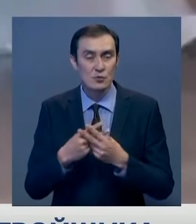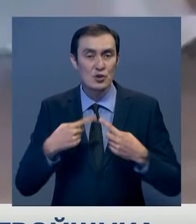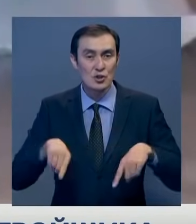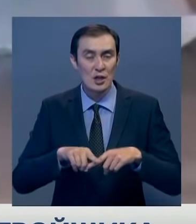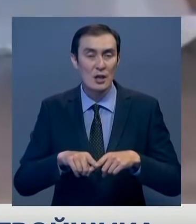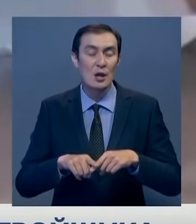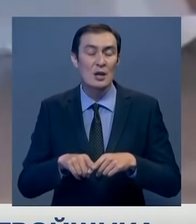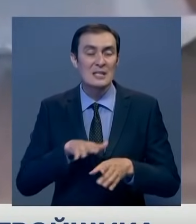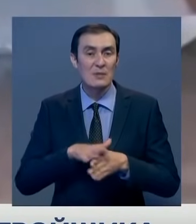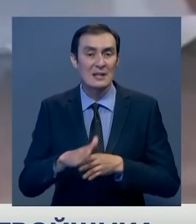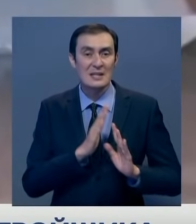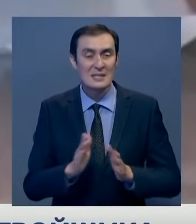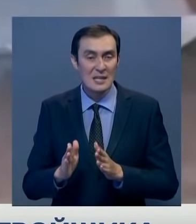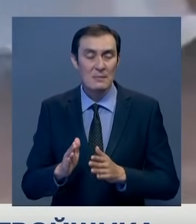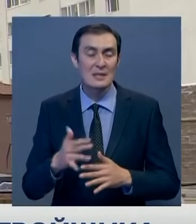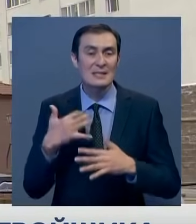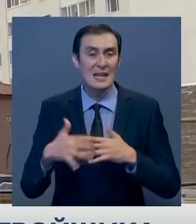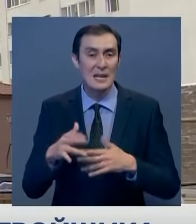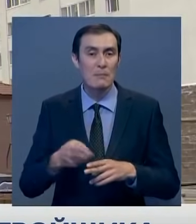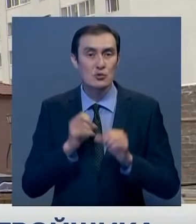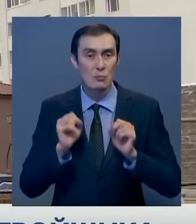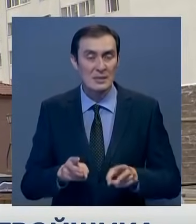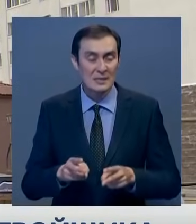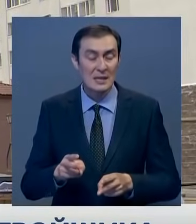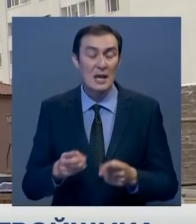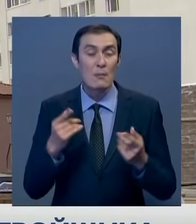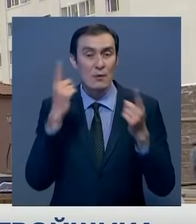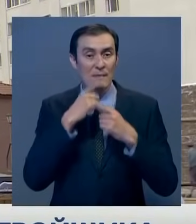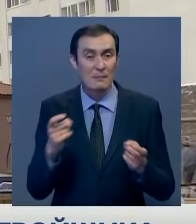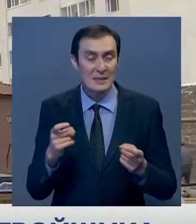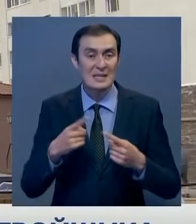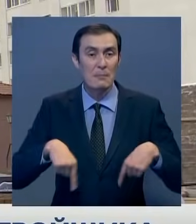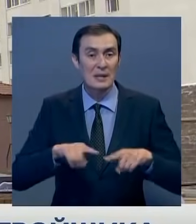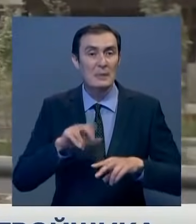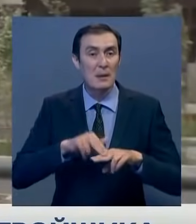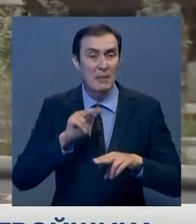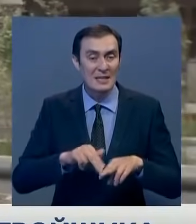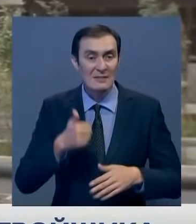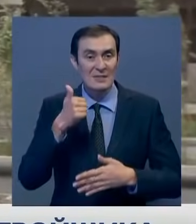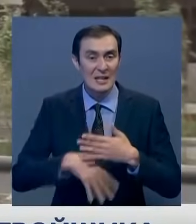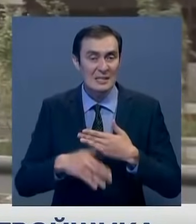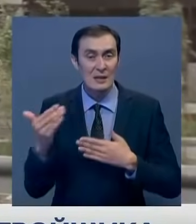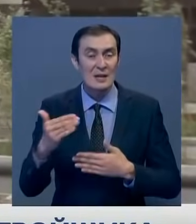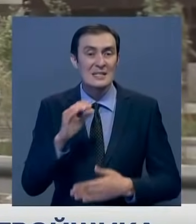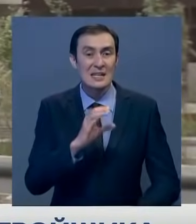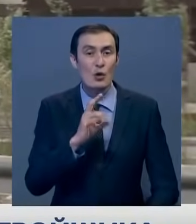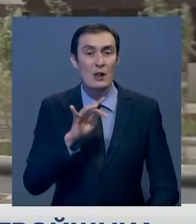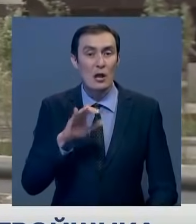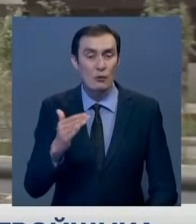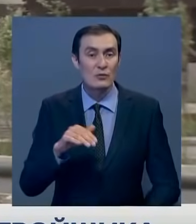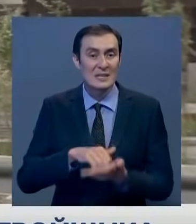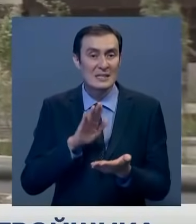учреждении уголовно-исполнительной системы средней безопасности. Тем временем, по информации департамента полиции столицы, в отношении Сергея